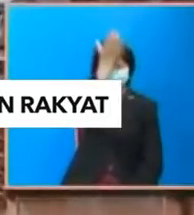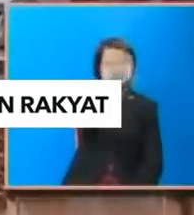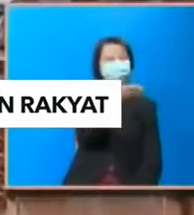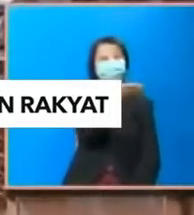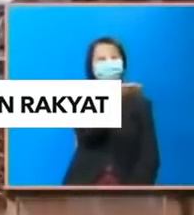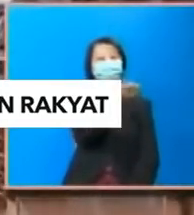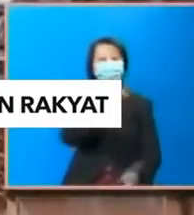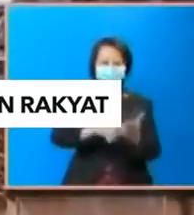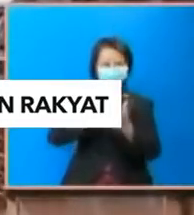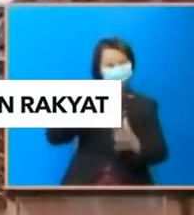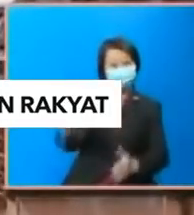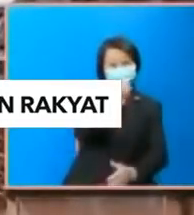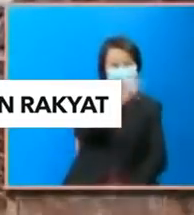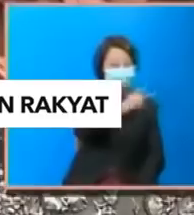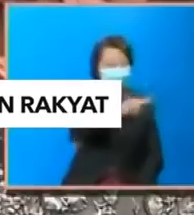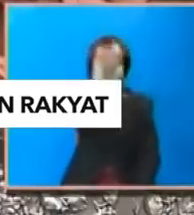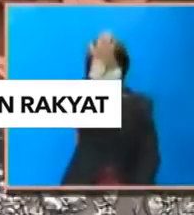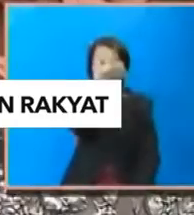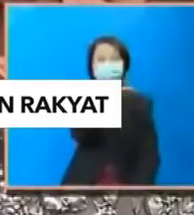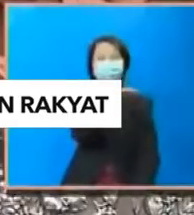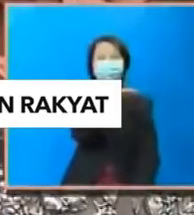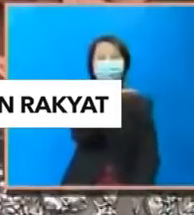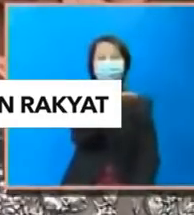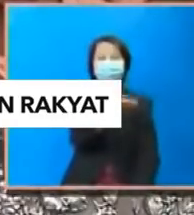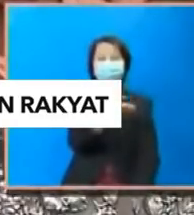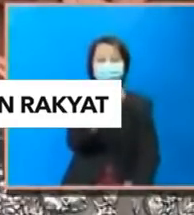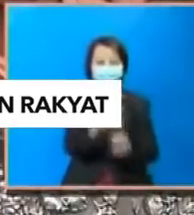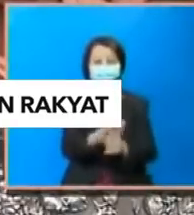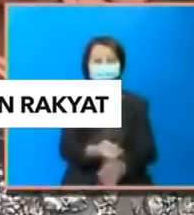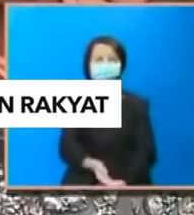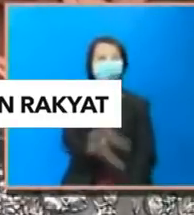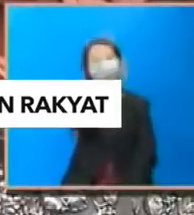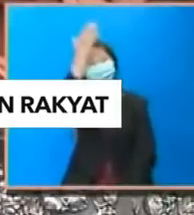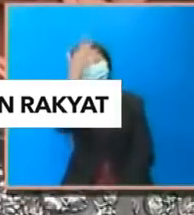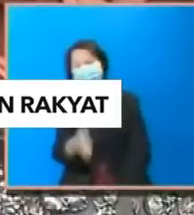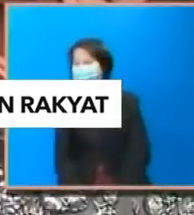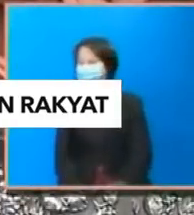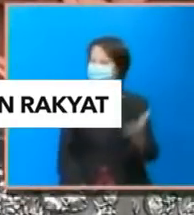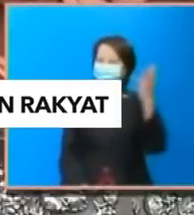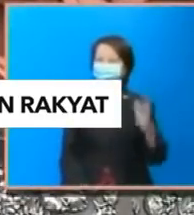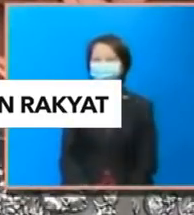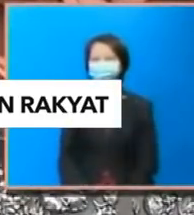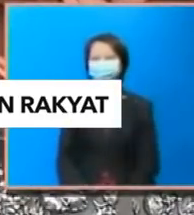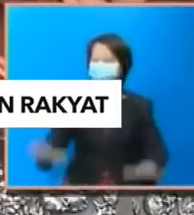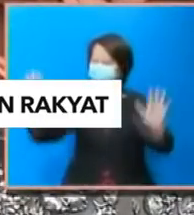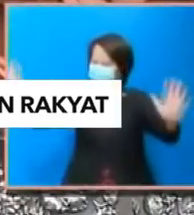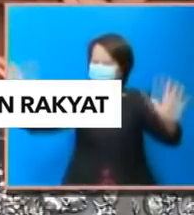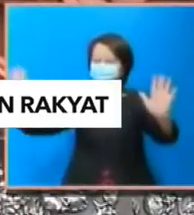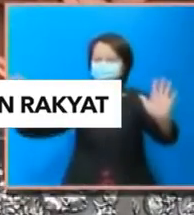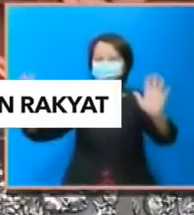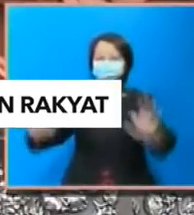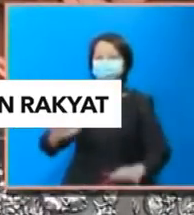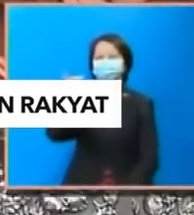sebagai timbalan speaker dan pejabat yang sangat dihormati selama 13 bulan yang lalu. Azalina